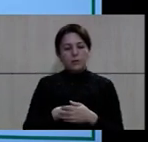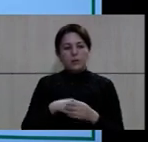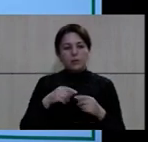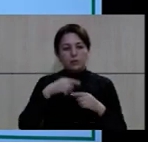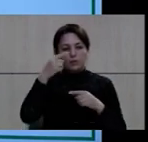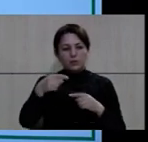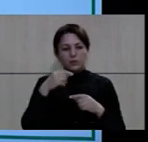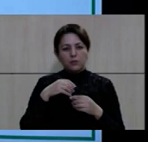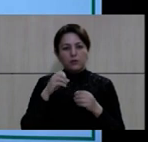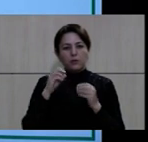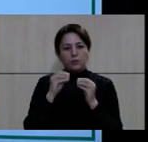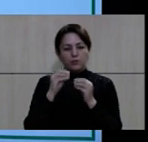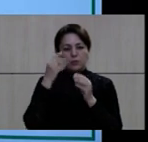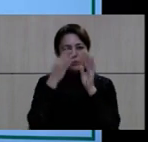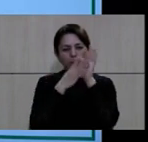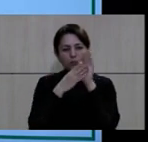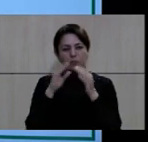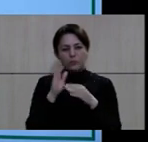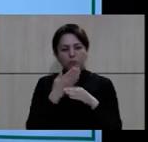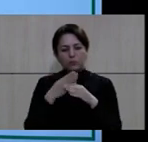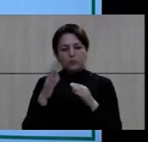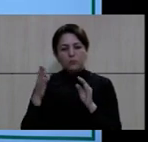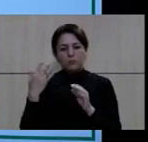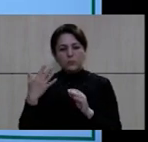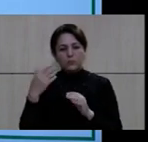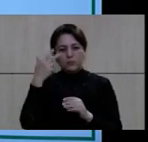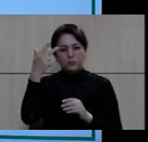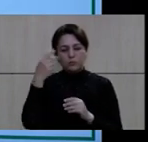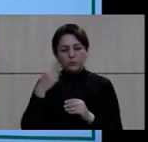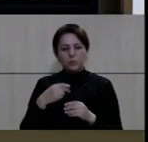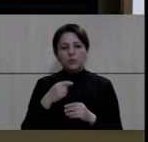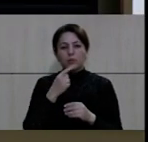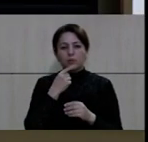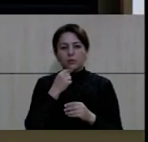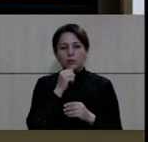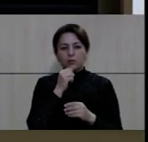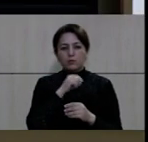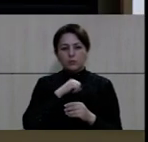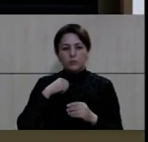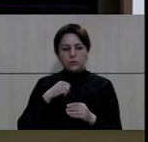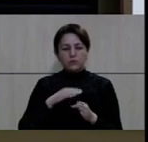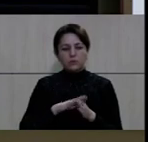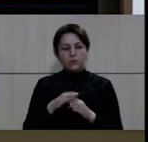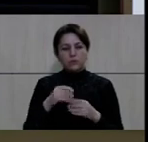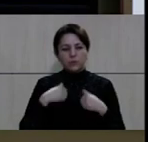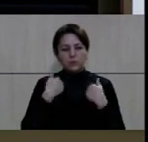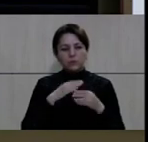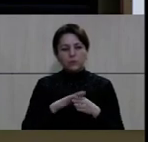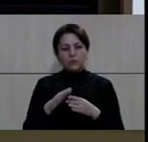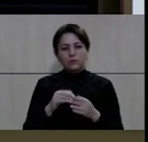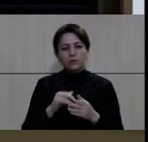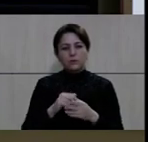Keyingisi 10 dan 9 bo'lib 5 dan 3. Qani bajarishga harakat qilingchi?